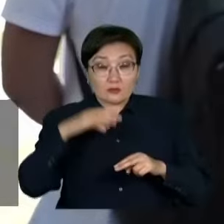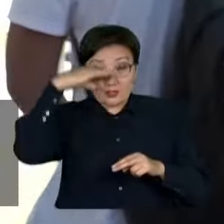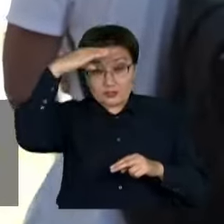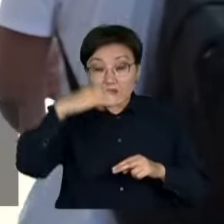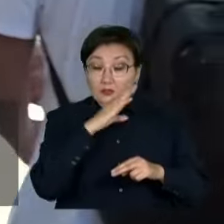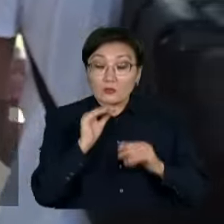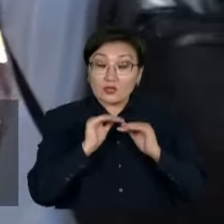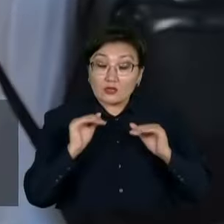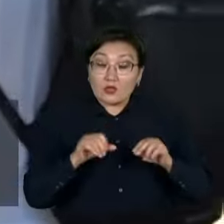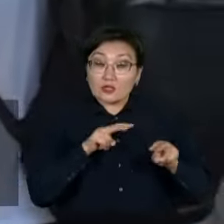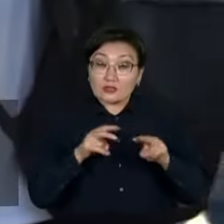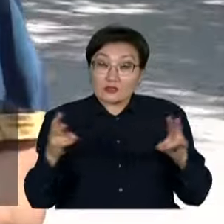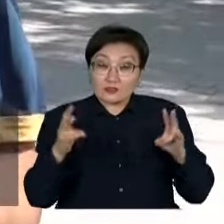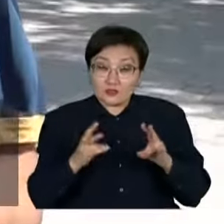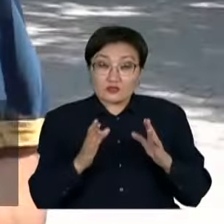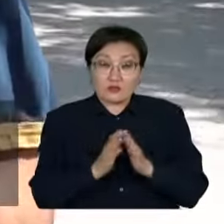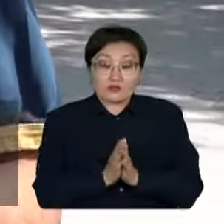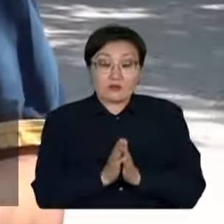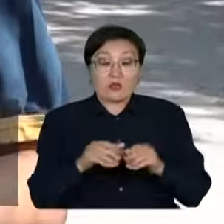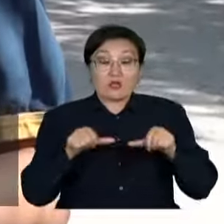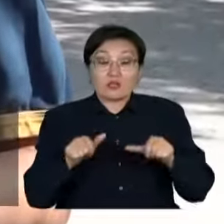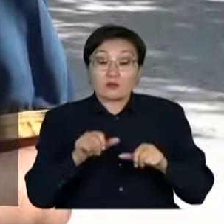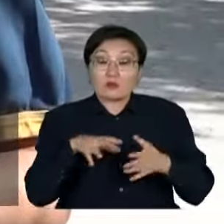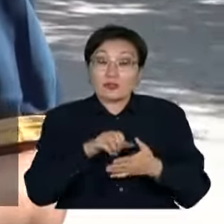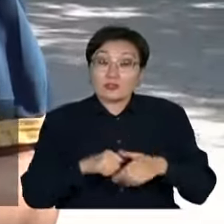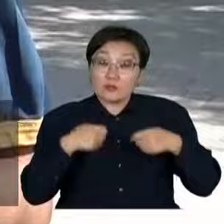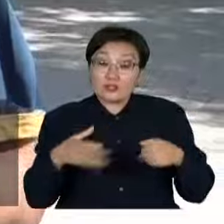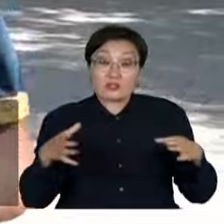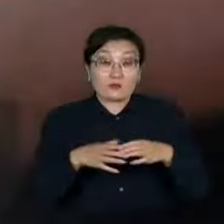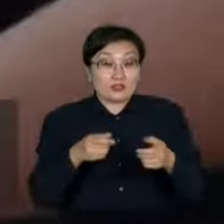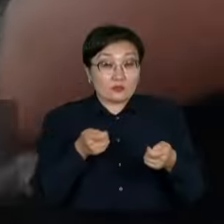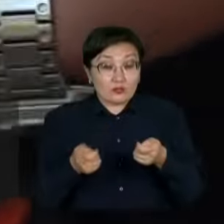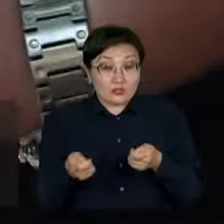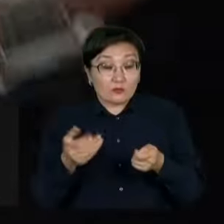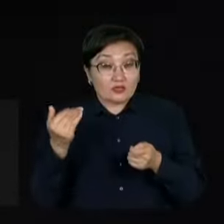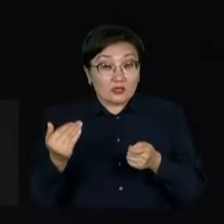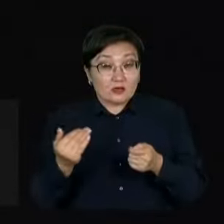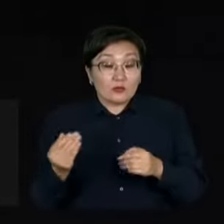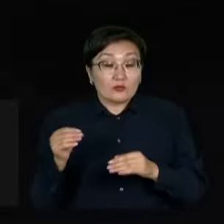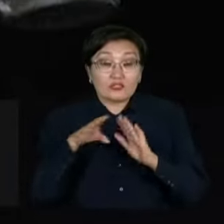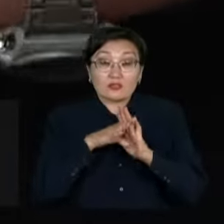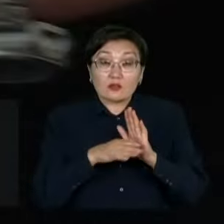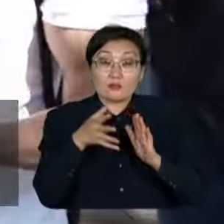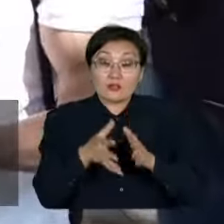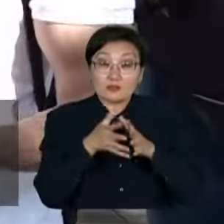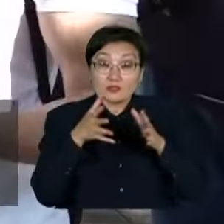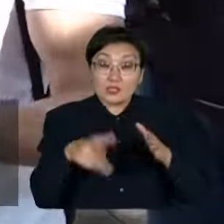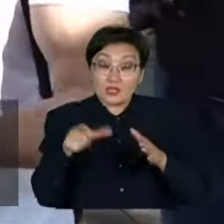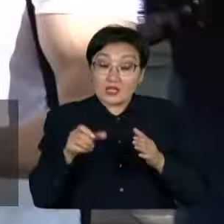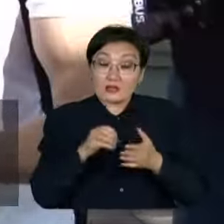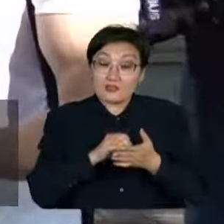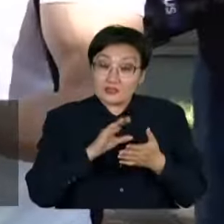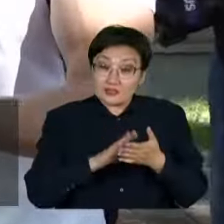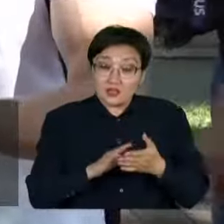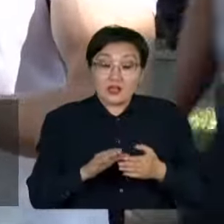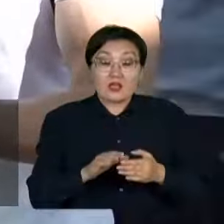да балаларын қадағалауын сұраймын. Самокатты жалға беретін компания басшысы бүгінде олардың қосымшасына 5 мыңнан аса адам тіркелгенін,